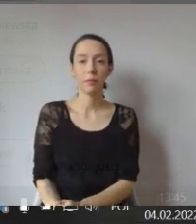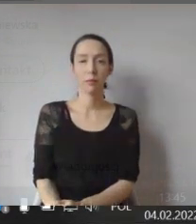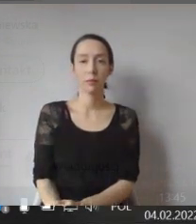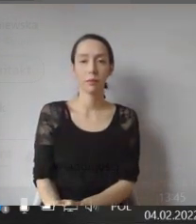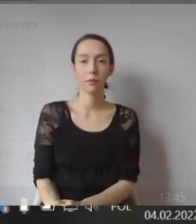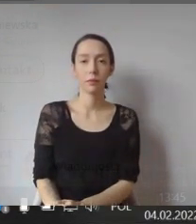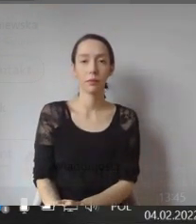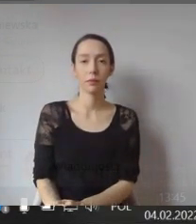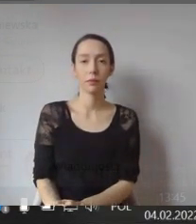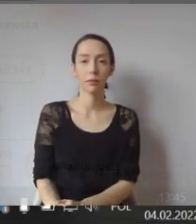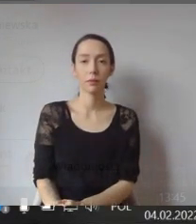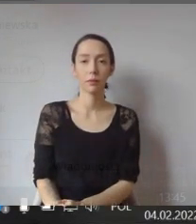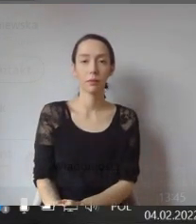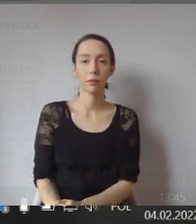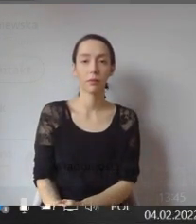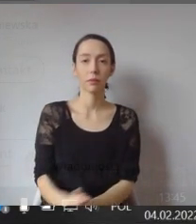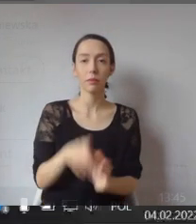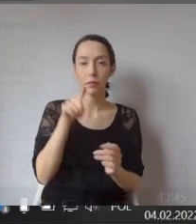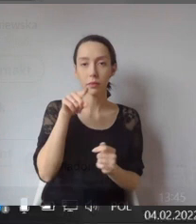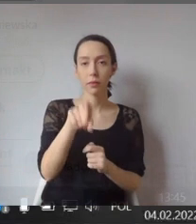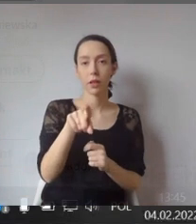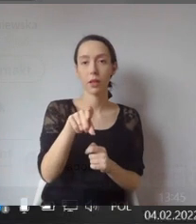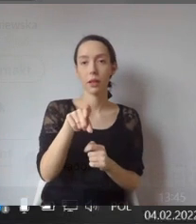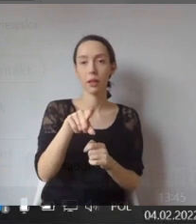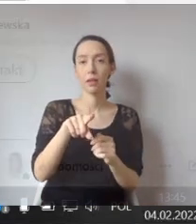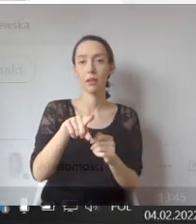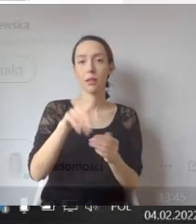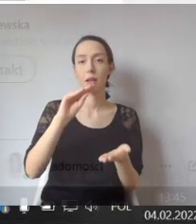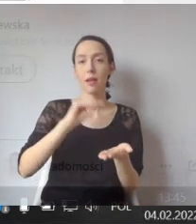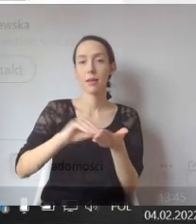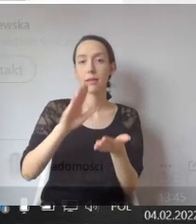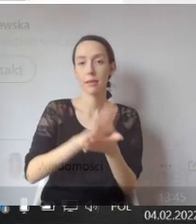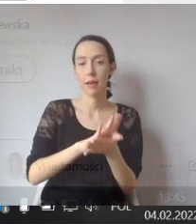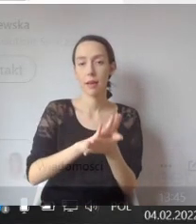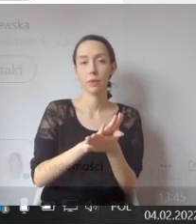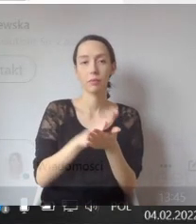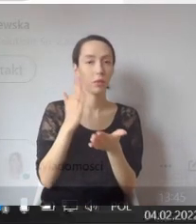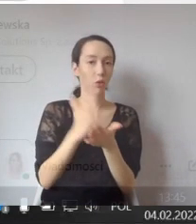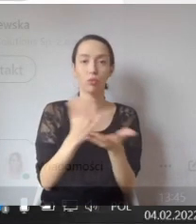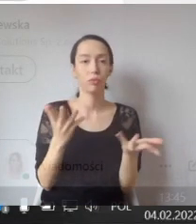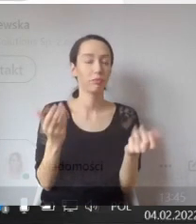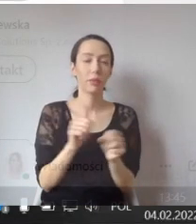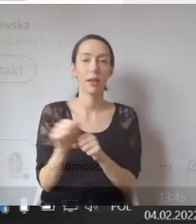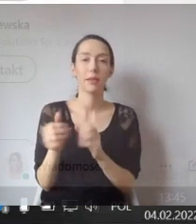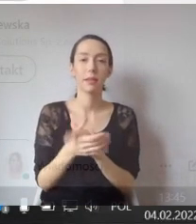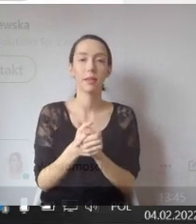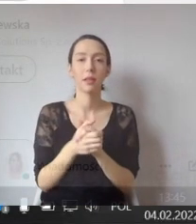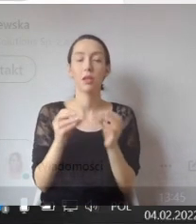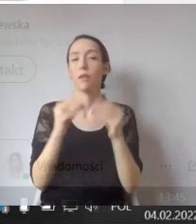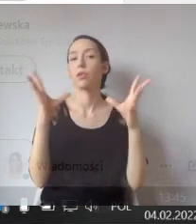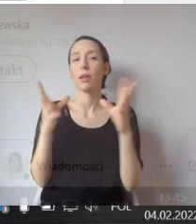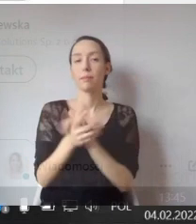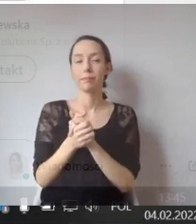wpisać. Klikacie zapisz i już po prostu jest ta część